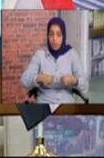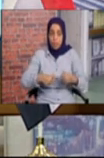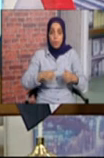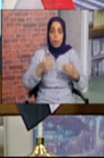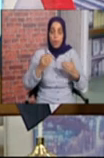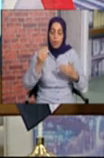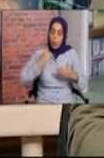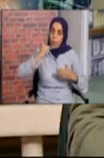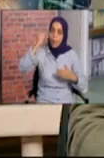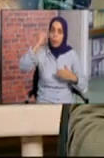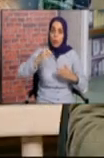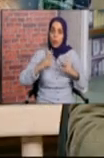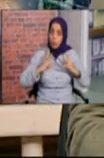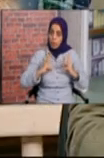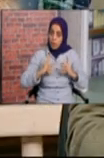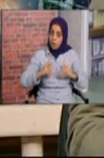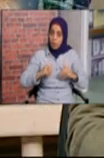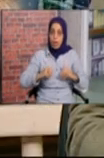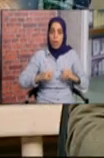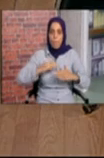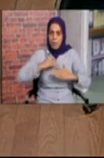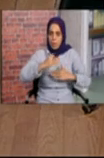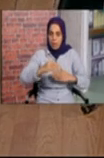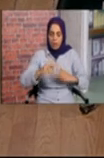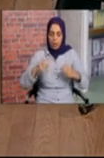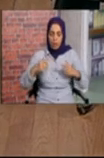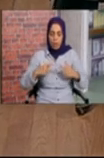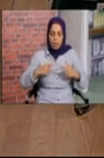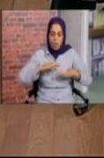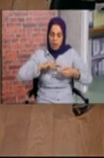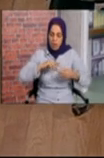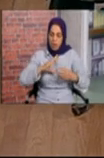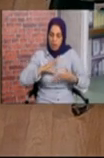استراتيجية بناء وتنمية، بيبعد عن العنف، بيبعد عن